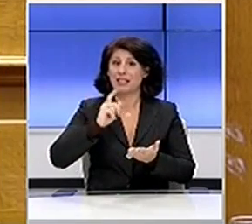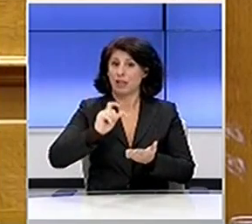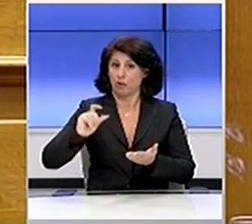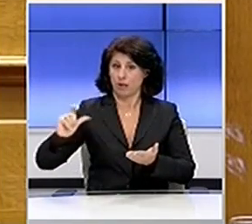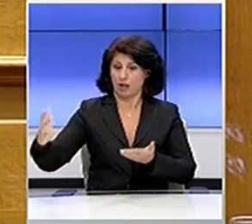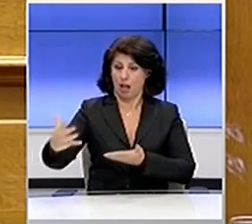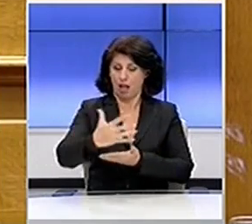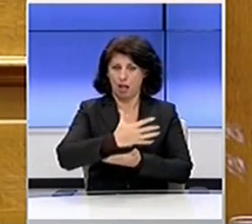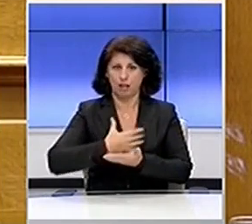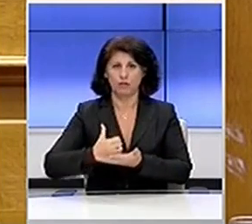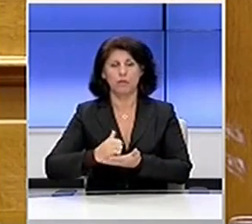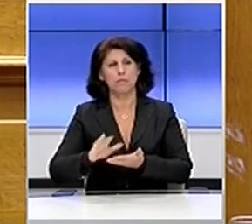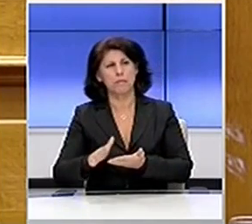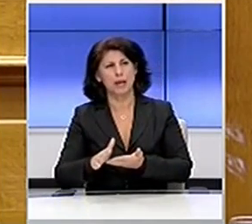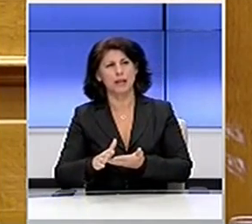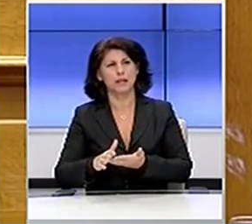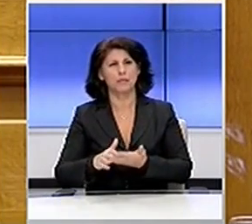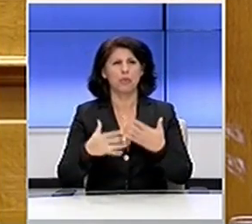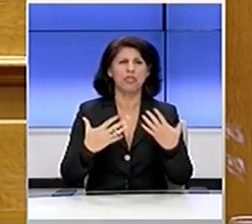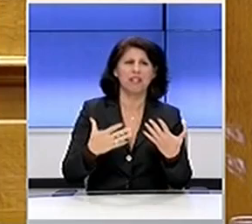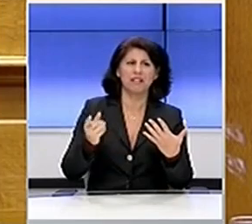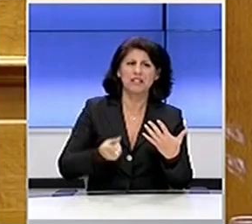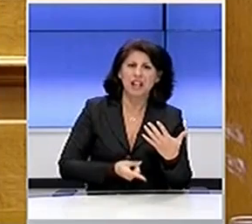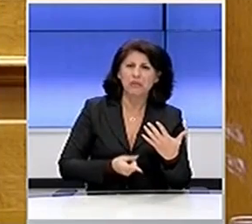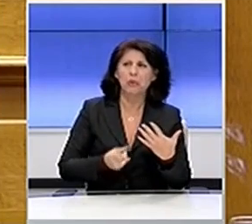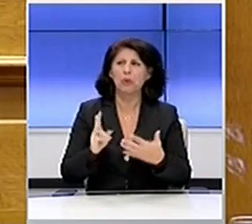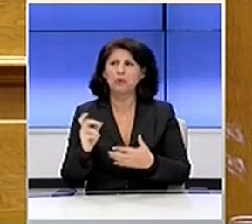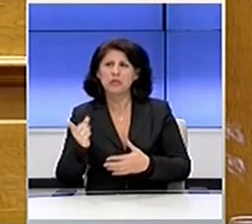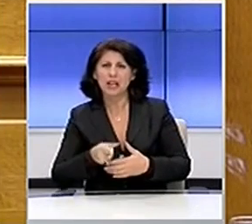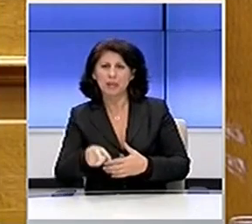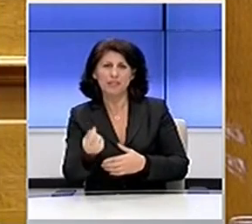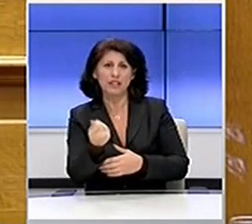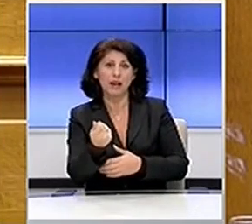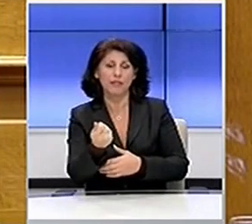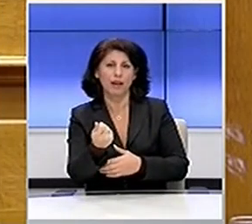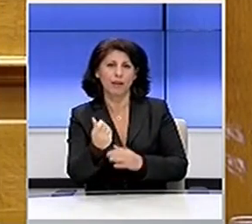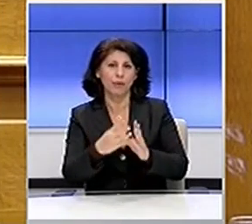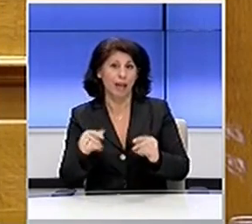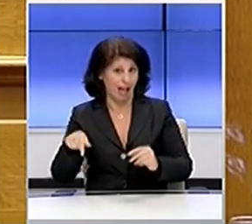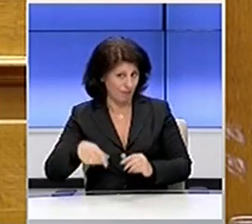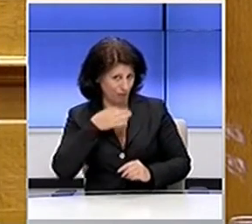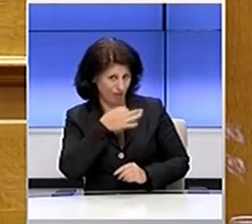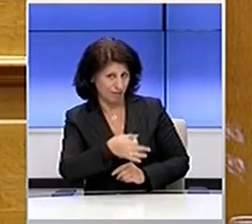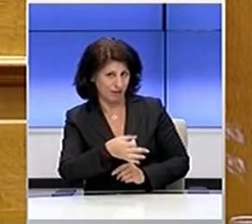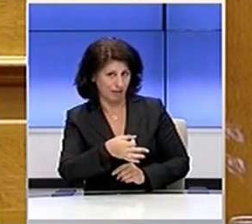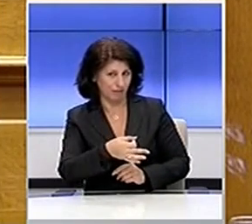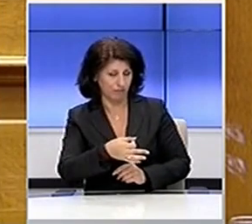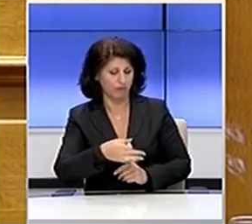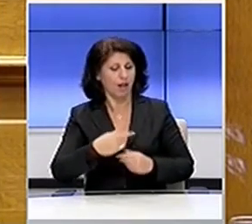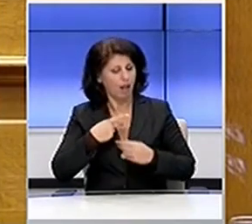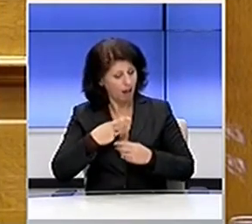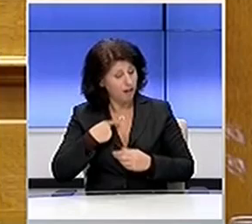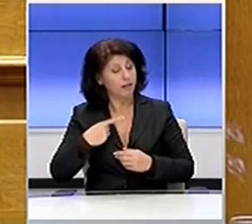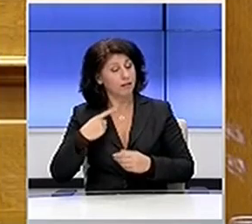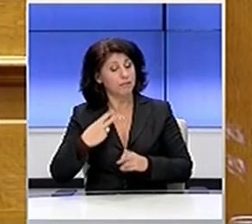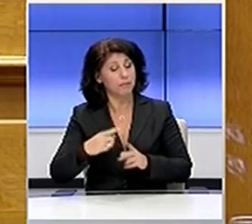έσοδα, το 20%, το 10%. Αυτό είχατε εισηγηθεί. Αν αυτό είχατε εισηγηθεί, να βγείτε να το πείτε.